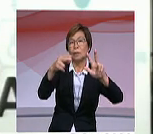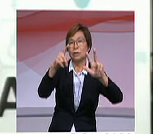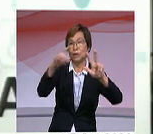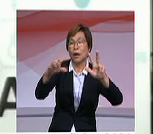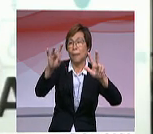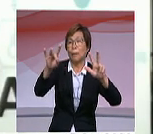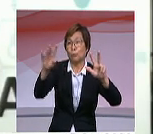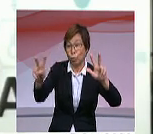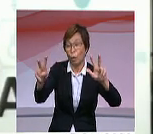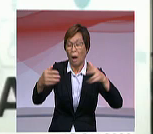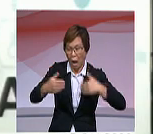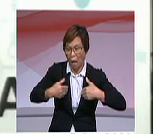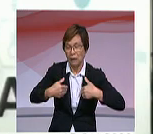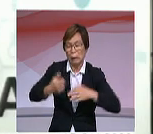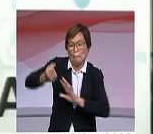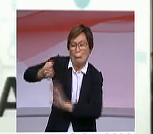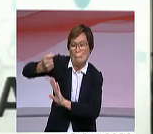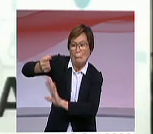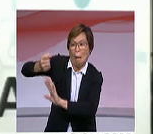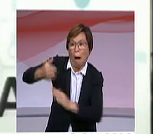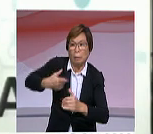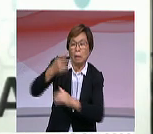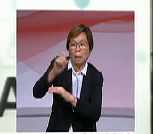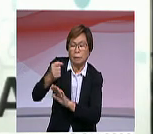3,182. Jadi ada kes yang pending dibawa ke